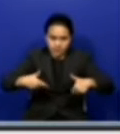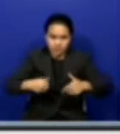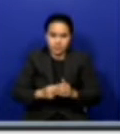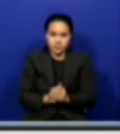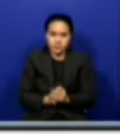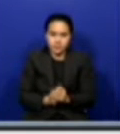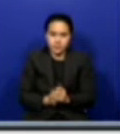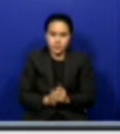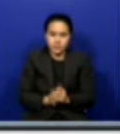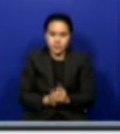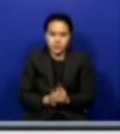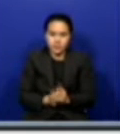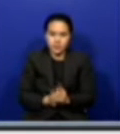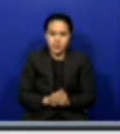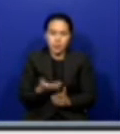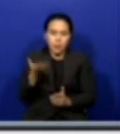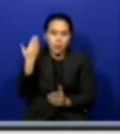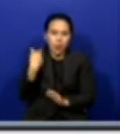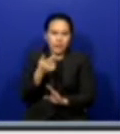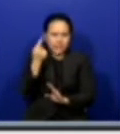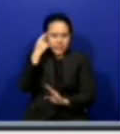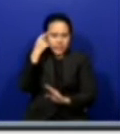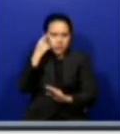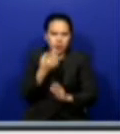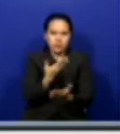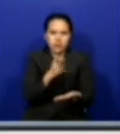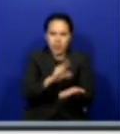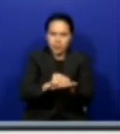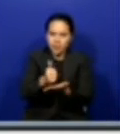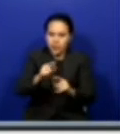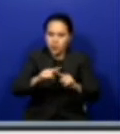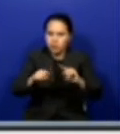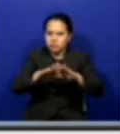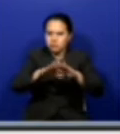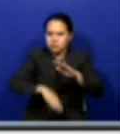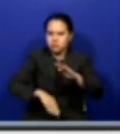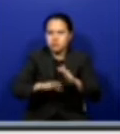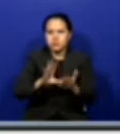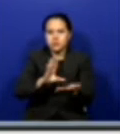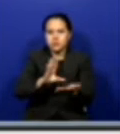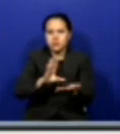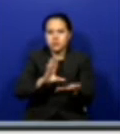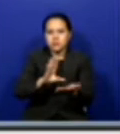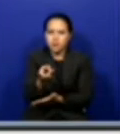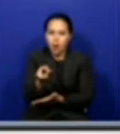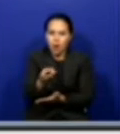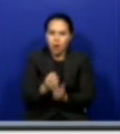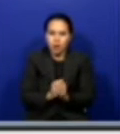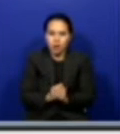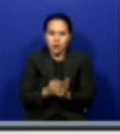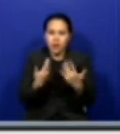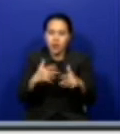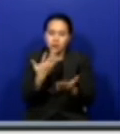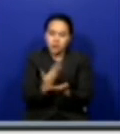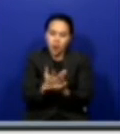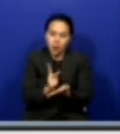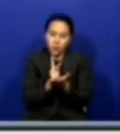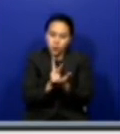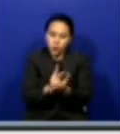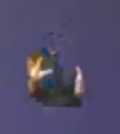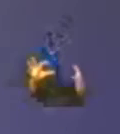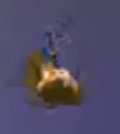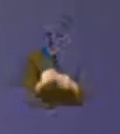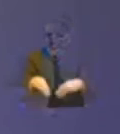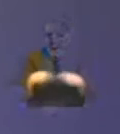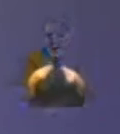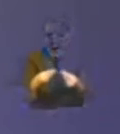การมาตั้งหลายปีแต่การกู้เงินเพื่อการชดเชยที่การขาดดุลงบประ